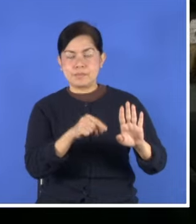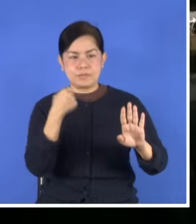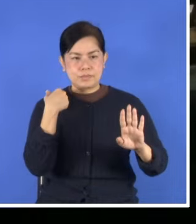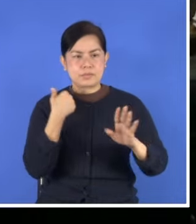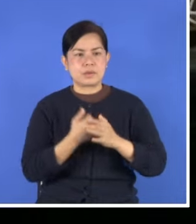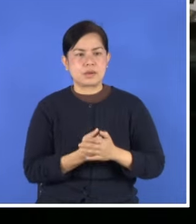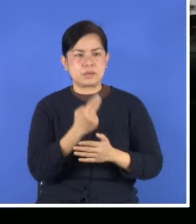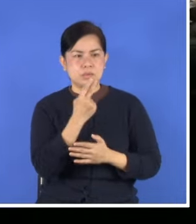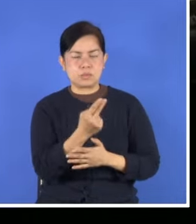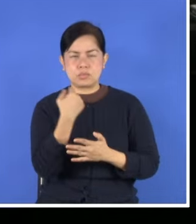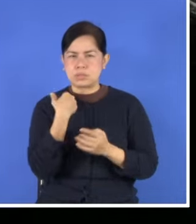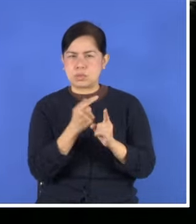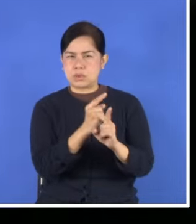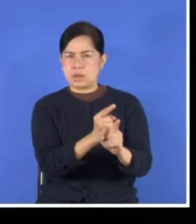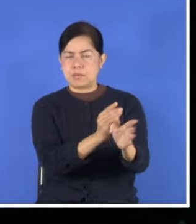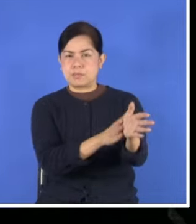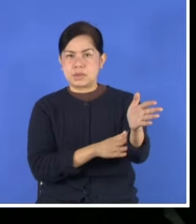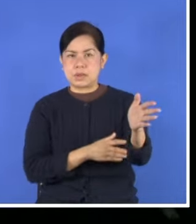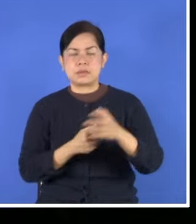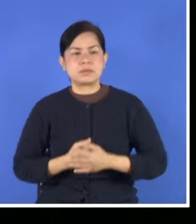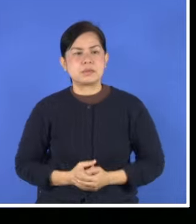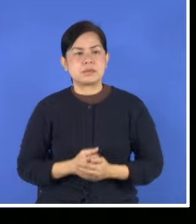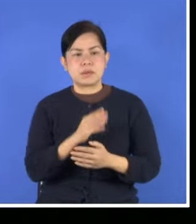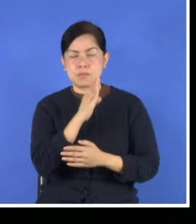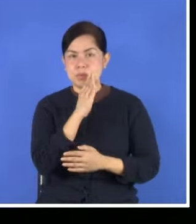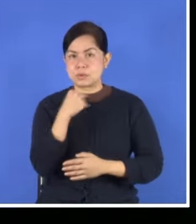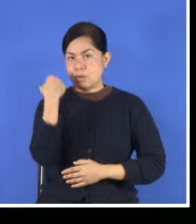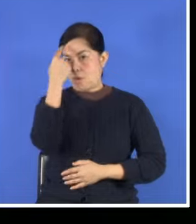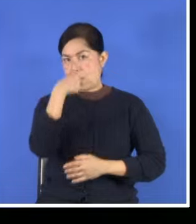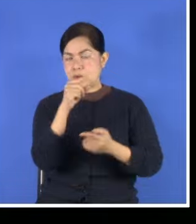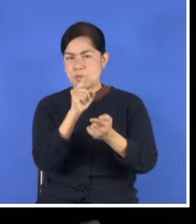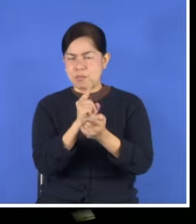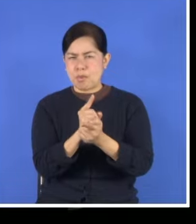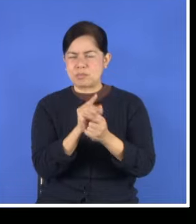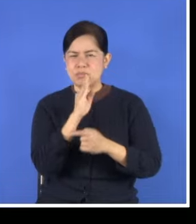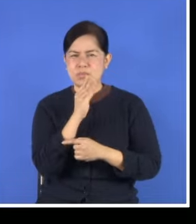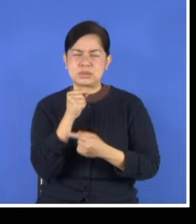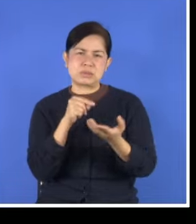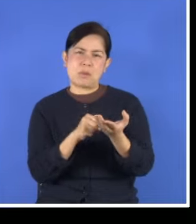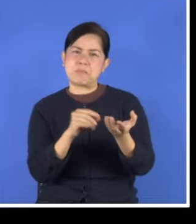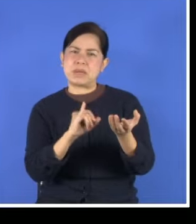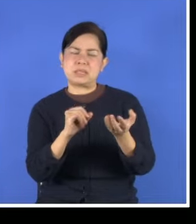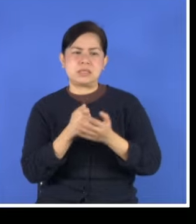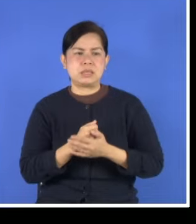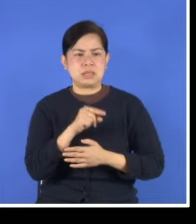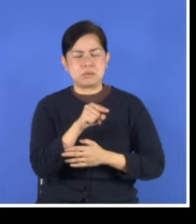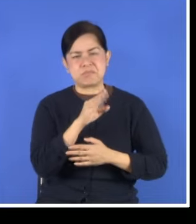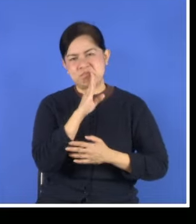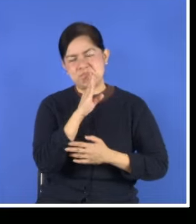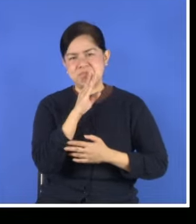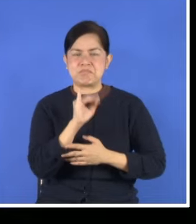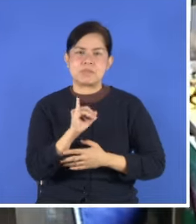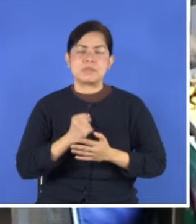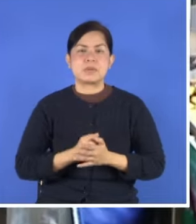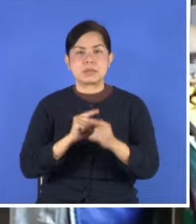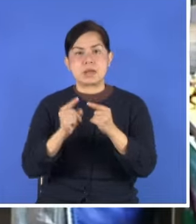พิธีกรรมสืบทอดกันมาอย่างยาวนานค่ะเชื่อว่าถ้าผู้ใดพบเห็นสิ่งไม่ไม่ดีหรือสิ่งที่เป็นไม่เป็นมงคลมีอาการ